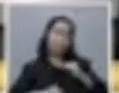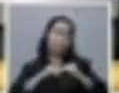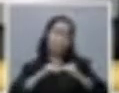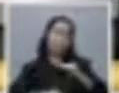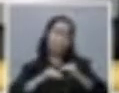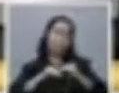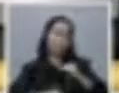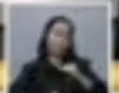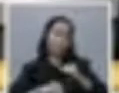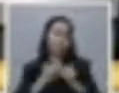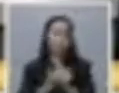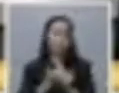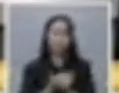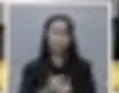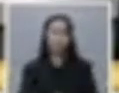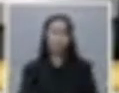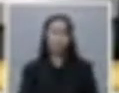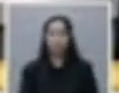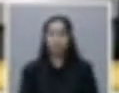2.731 ล้านล้านแน่นอน